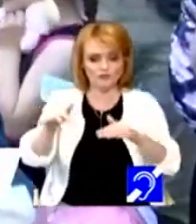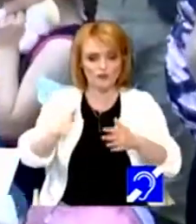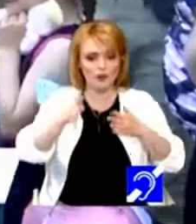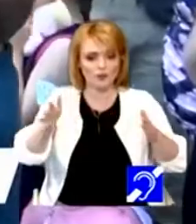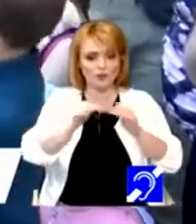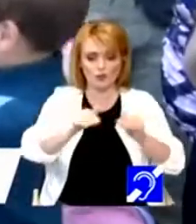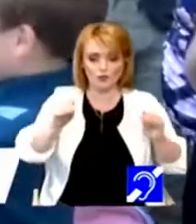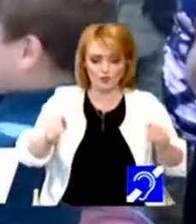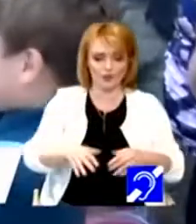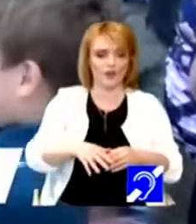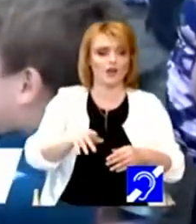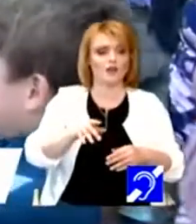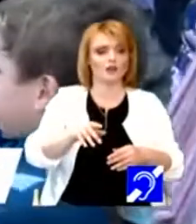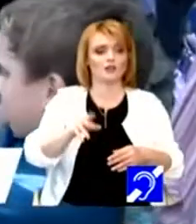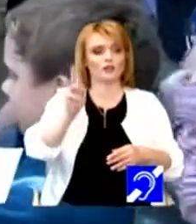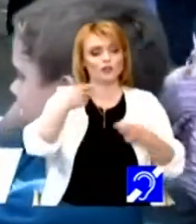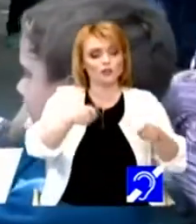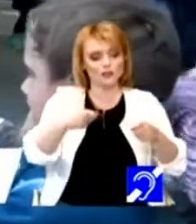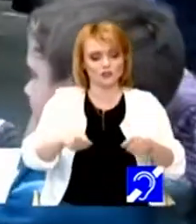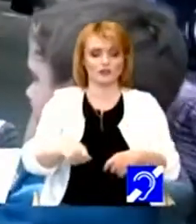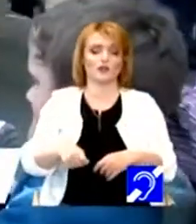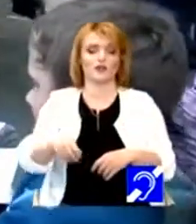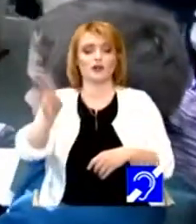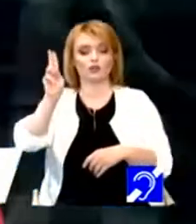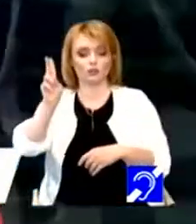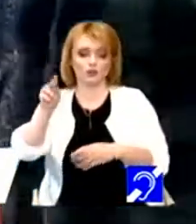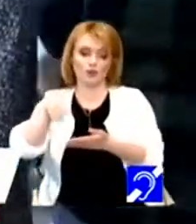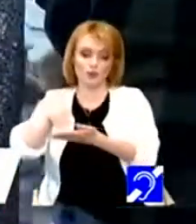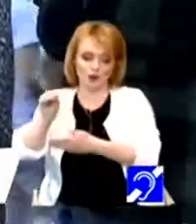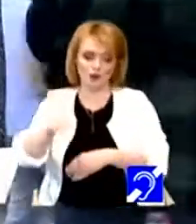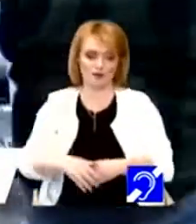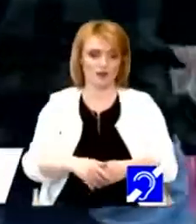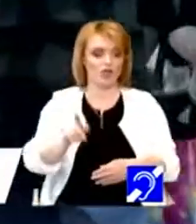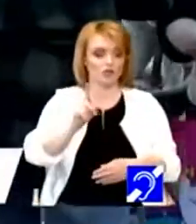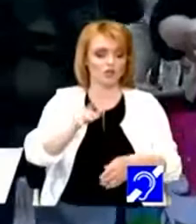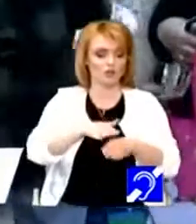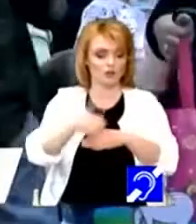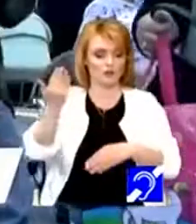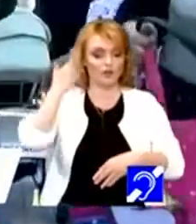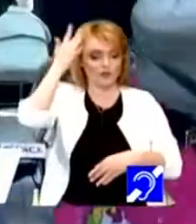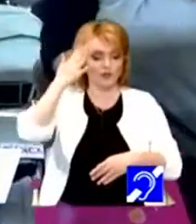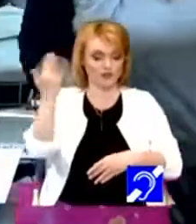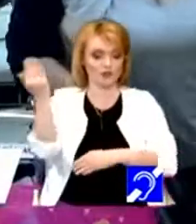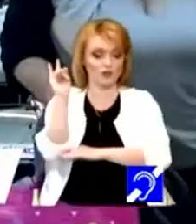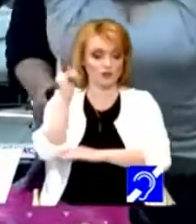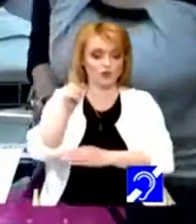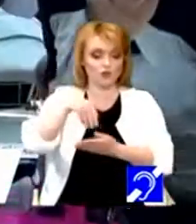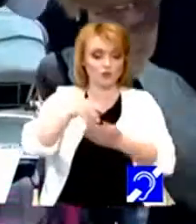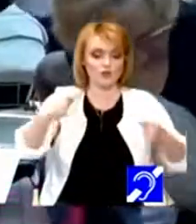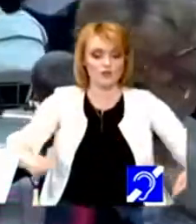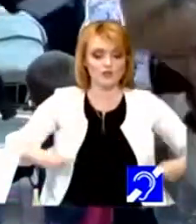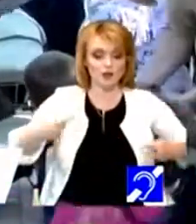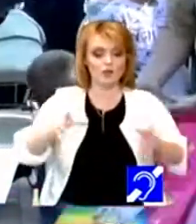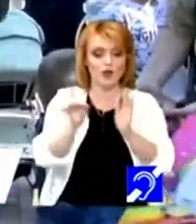copii care au venit să-și vândă jucăriile pentru a-i realiza visul lui Ștefănel. Eu sunt elev la Liceul Teoretic Constantin